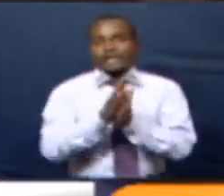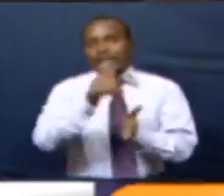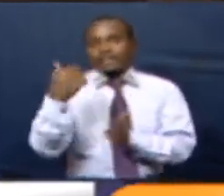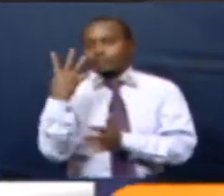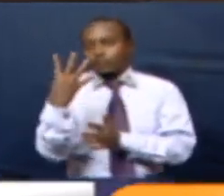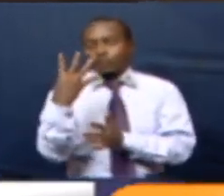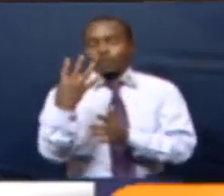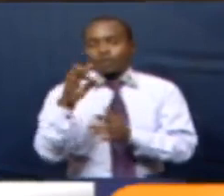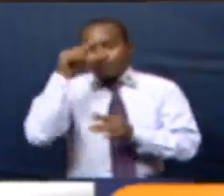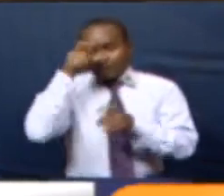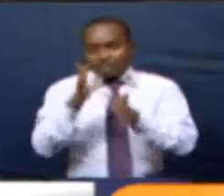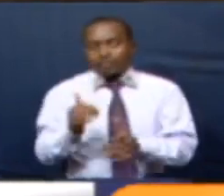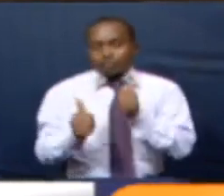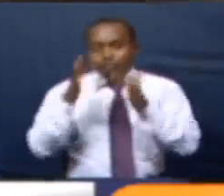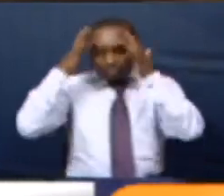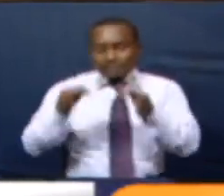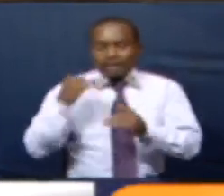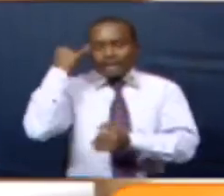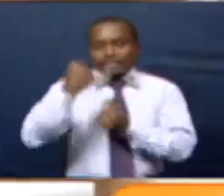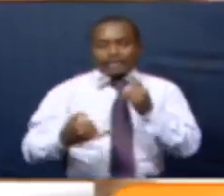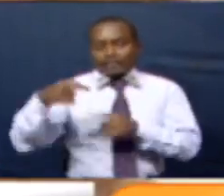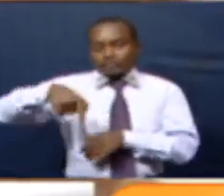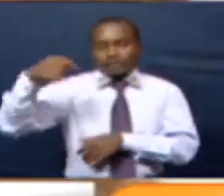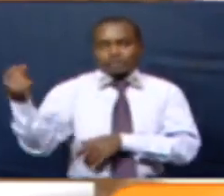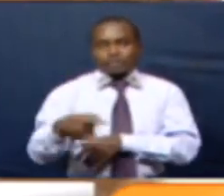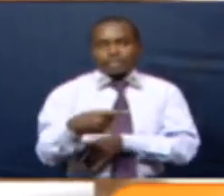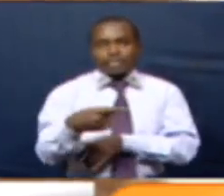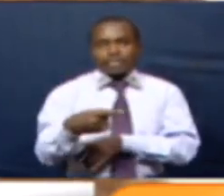ambazo zitaamuliwa kufikia mwisho wa mwezi huu.